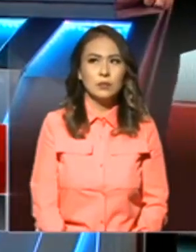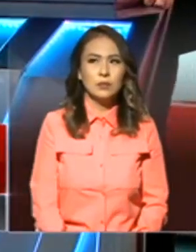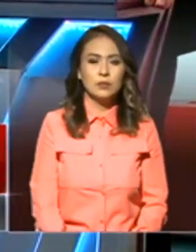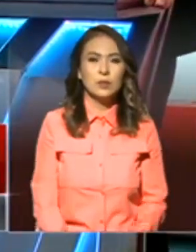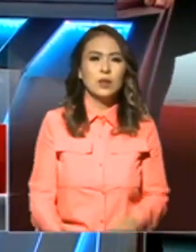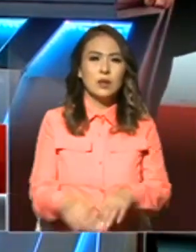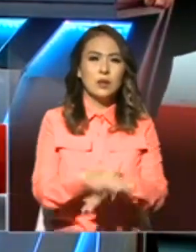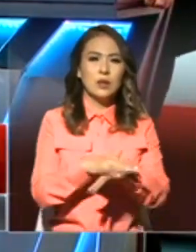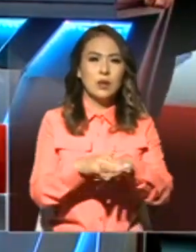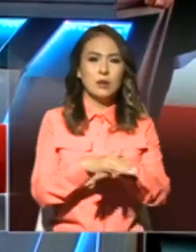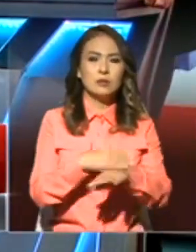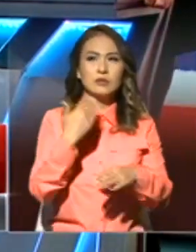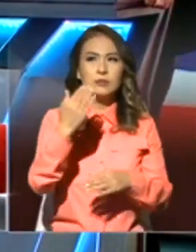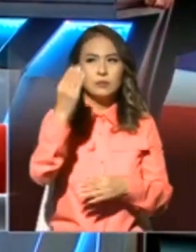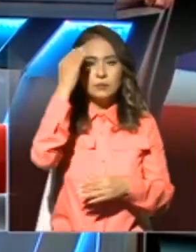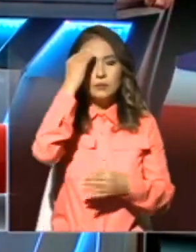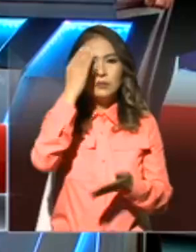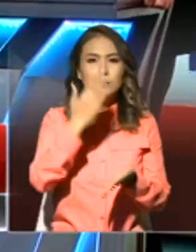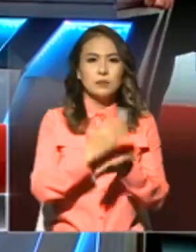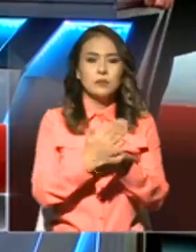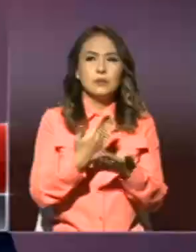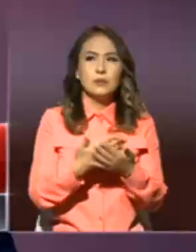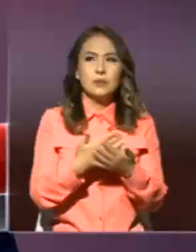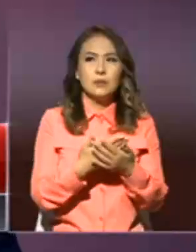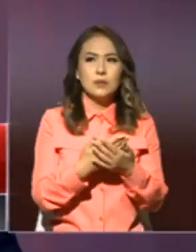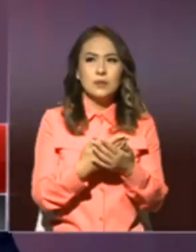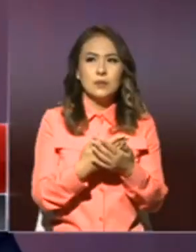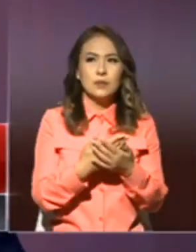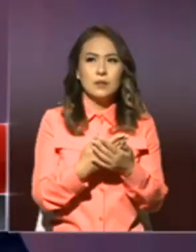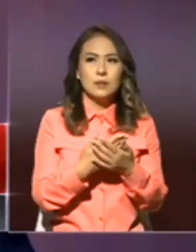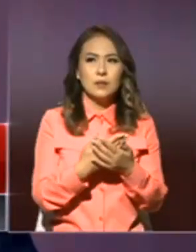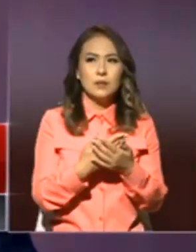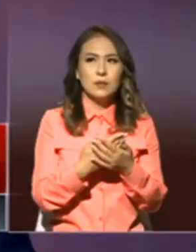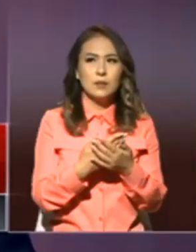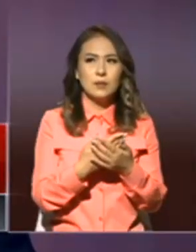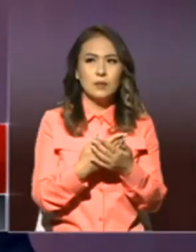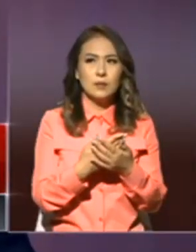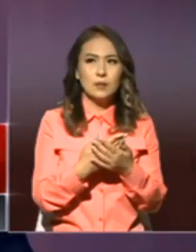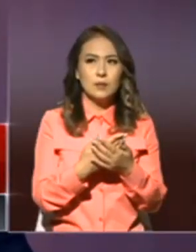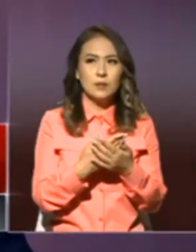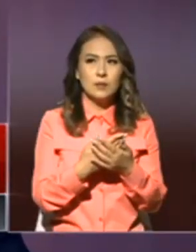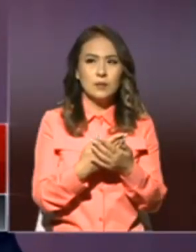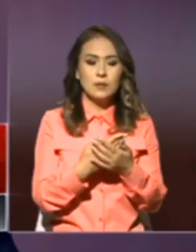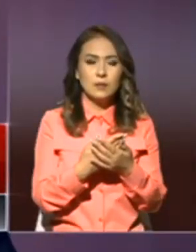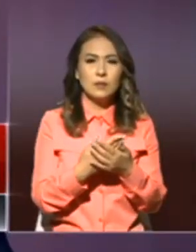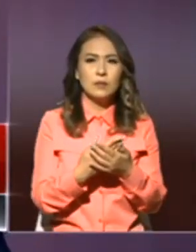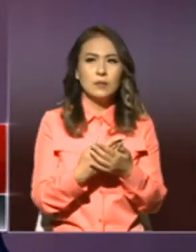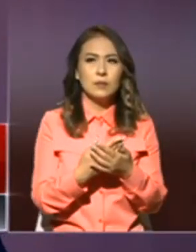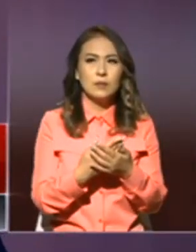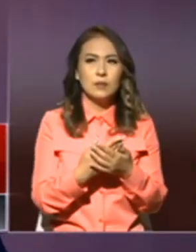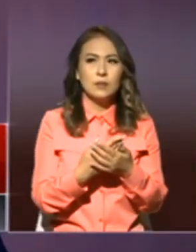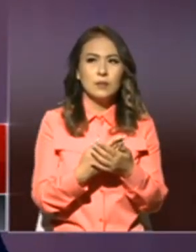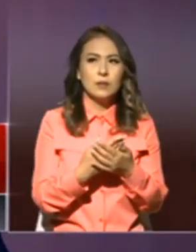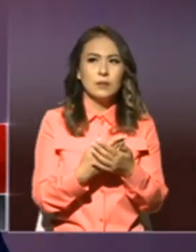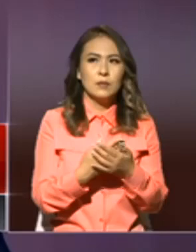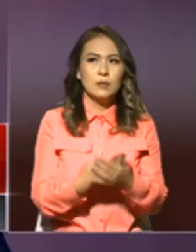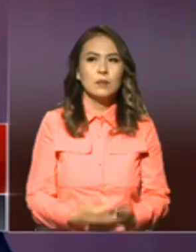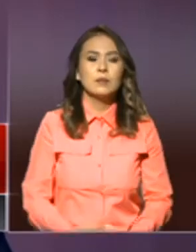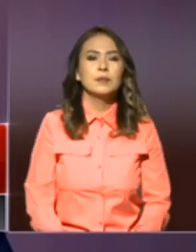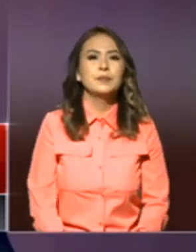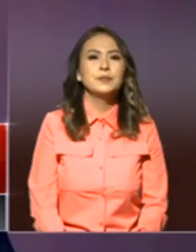нарықта көзқарасыңызды айтыңыз. Отбасы банк жоқ, мен отбасы банк емес. Жалпы енді айналып келген кезде